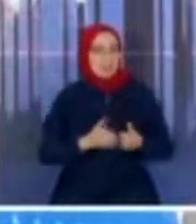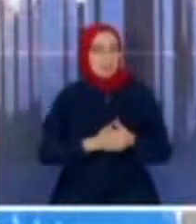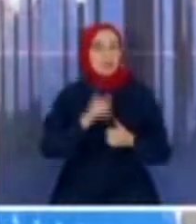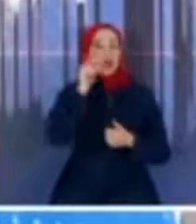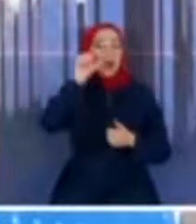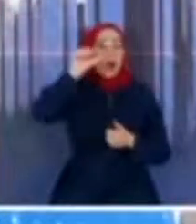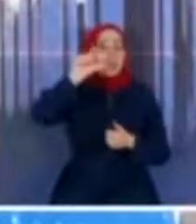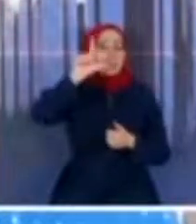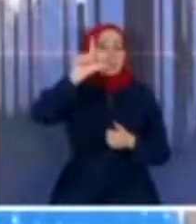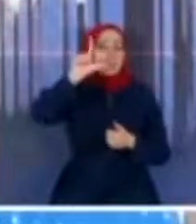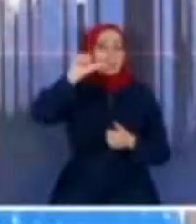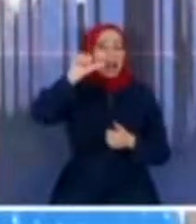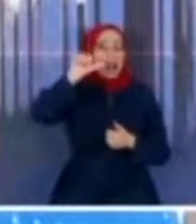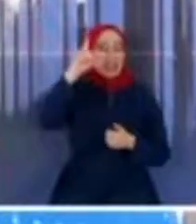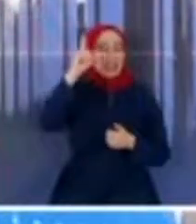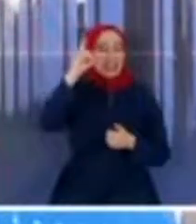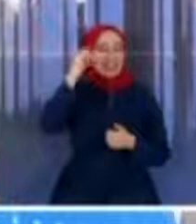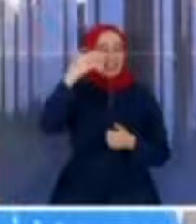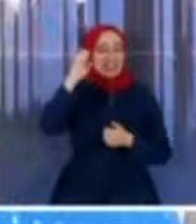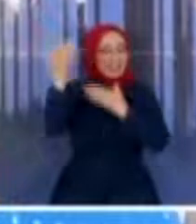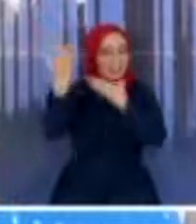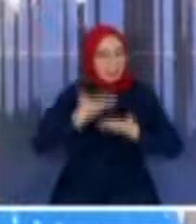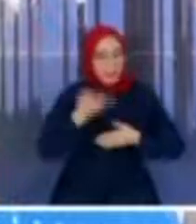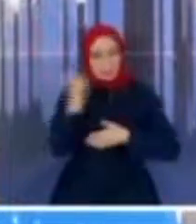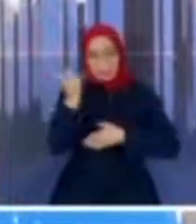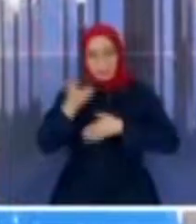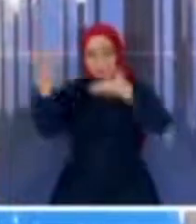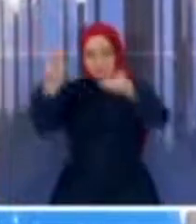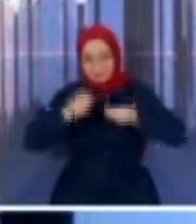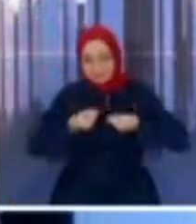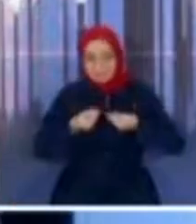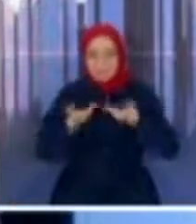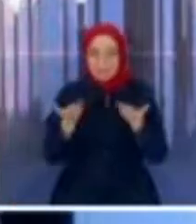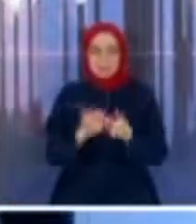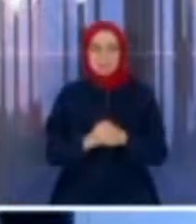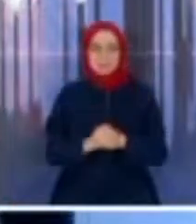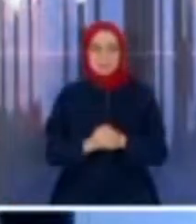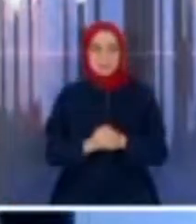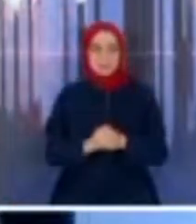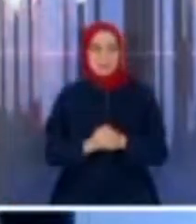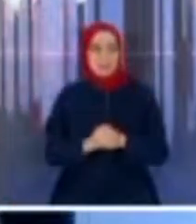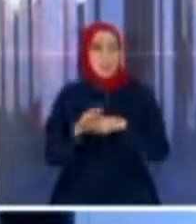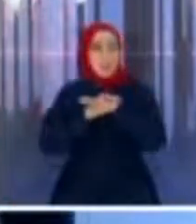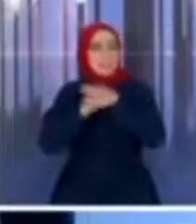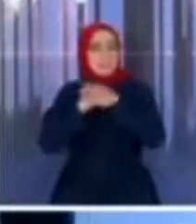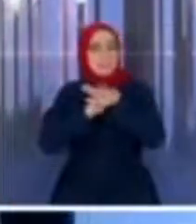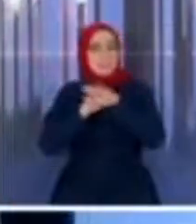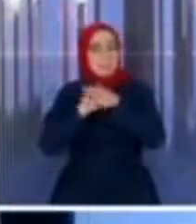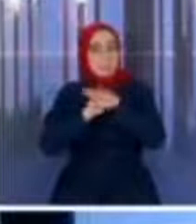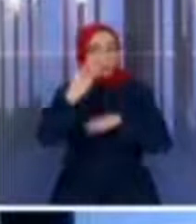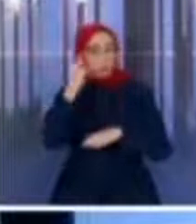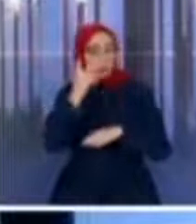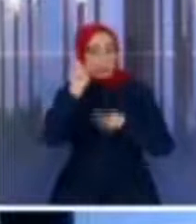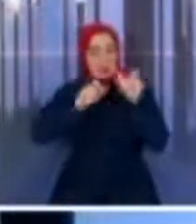بالكدا عليه. مرحبا. شنو احوالكم؟ لاباس؟ الحمد لله لاباس. باهي يا سيدي، احنا بعد ما نعاودوا نشوفوا